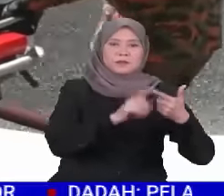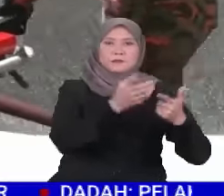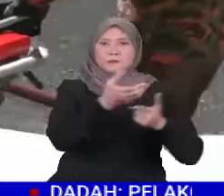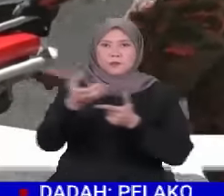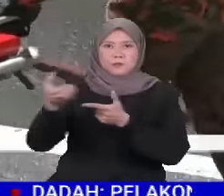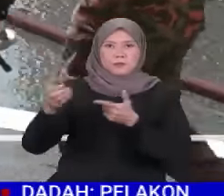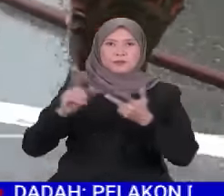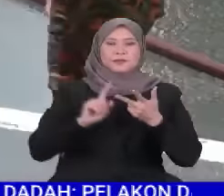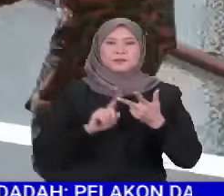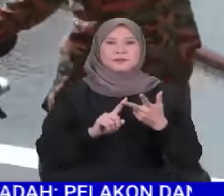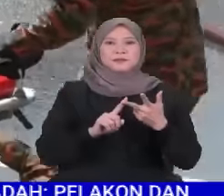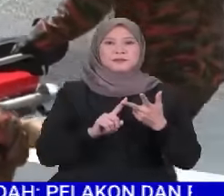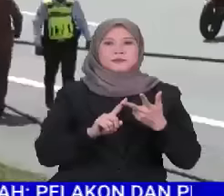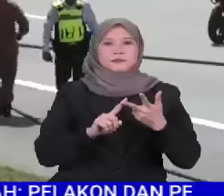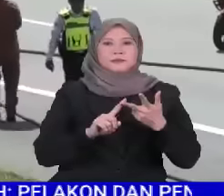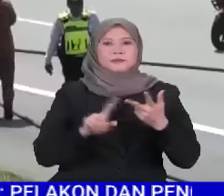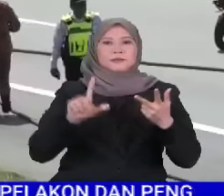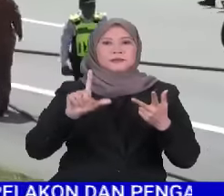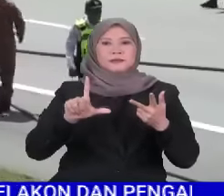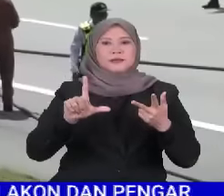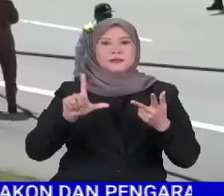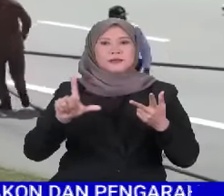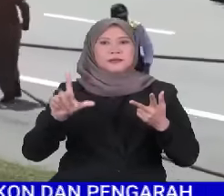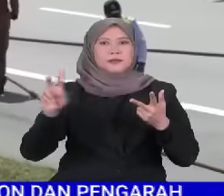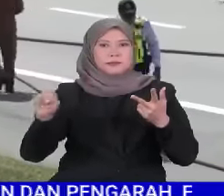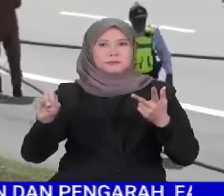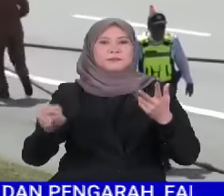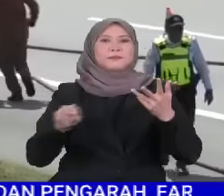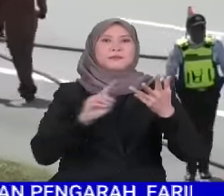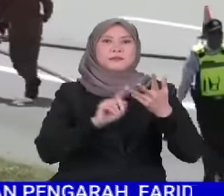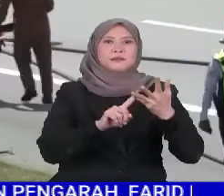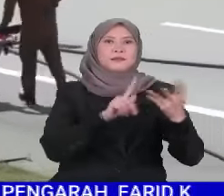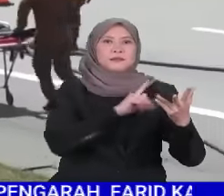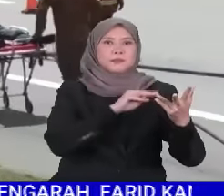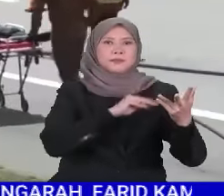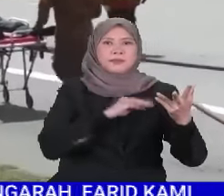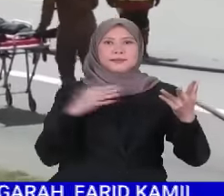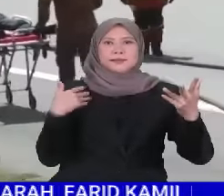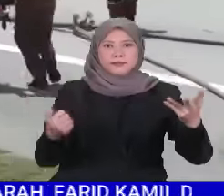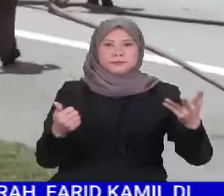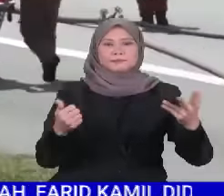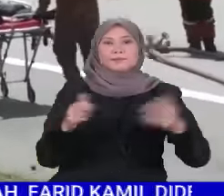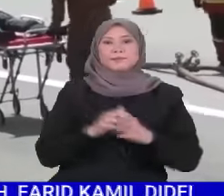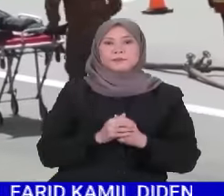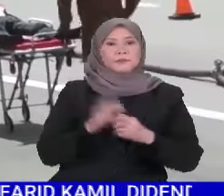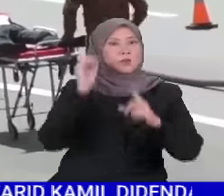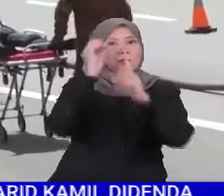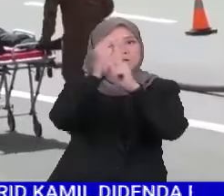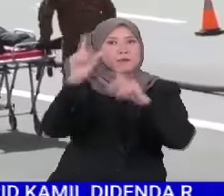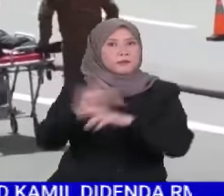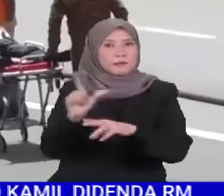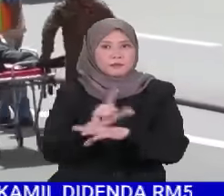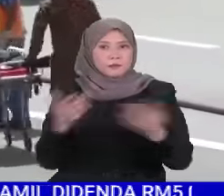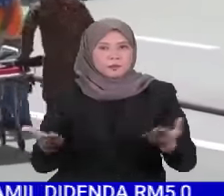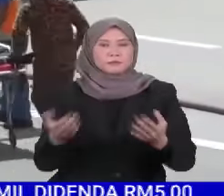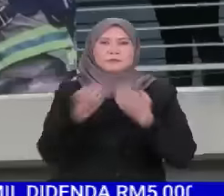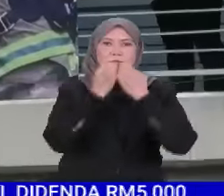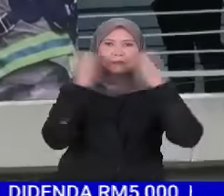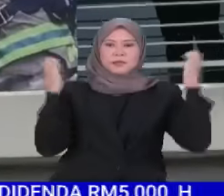Bombay dan penyelamat Negeri lembaga LM dan Kementerian Kesehatan objek di latihan bagi meningkatkan